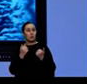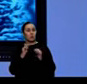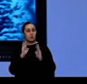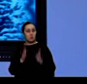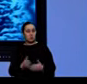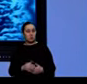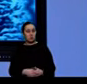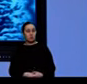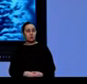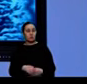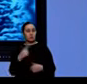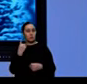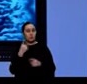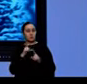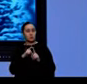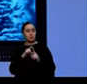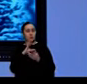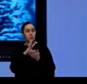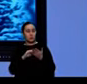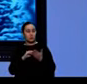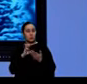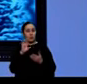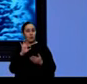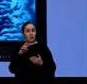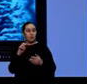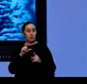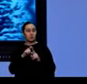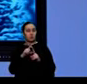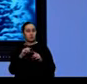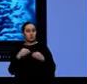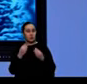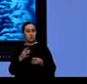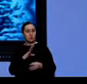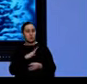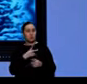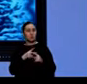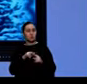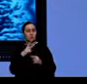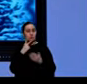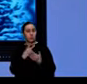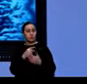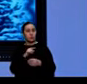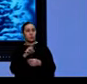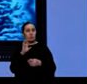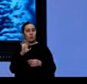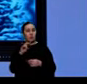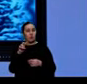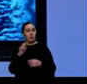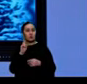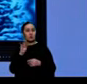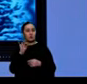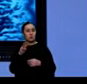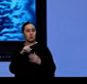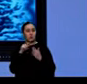olamiz. Birinchi so'z namunada bola so'zi berilgan. Mana ko'rib turibsiz, bola